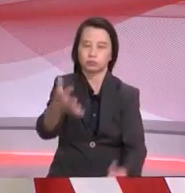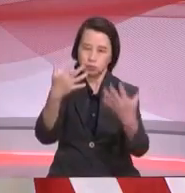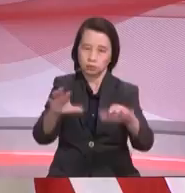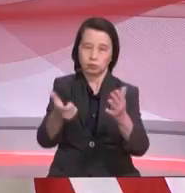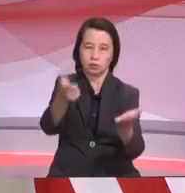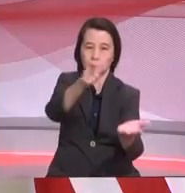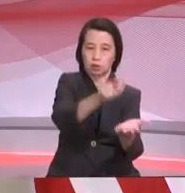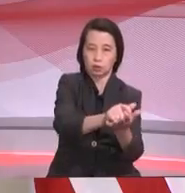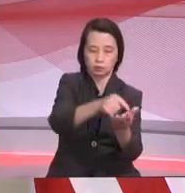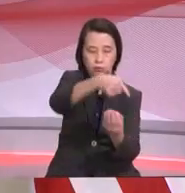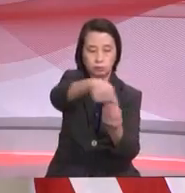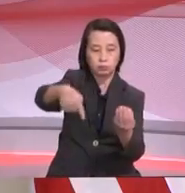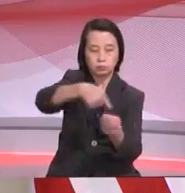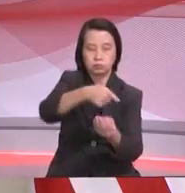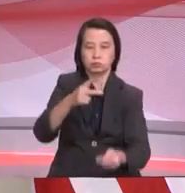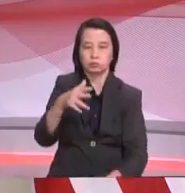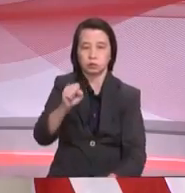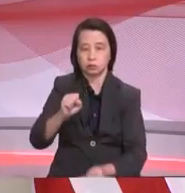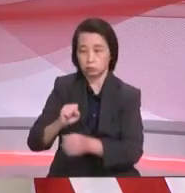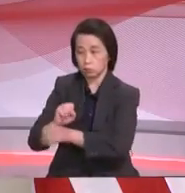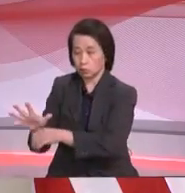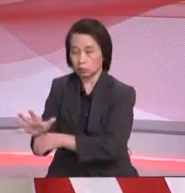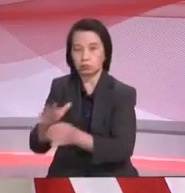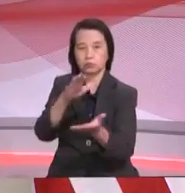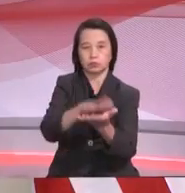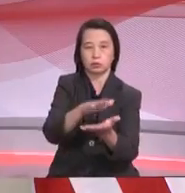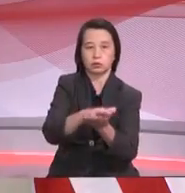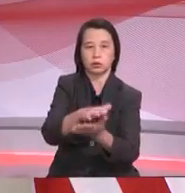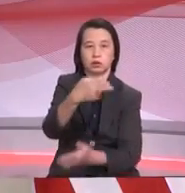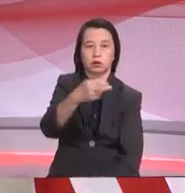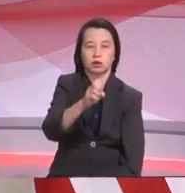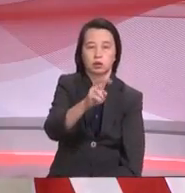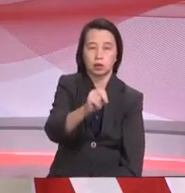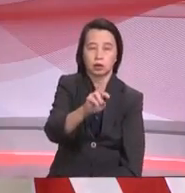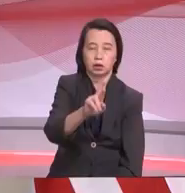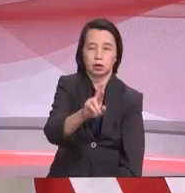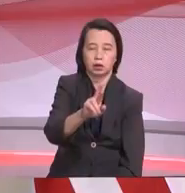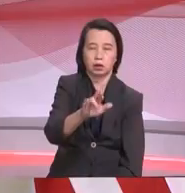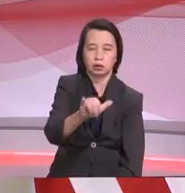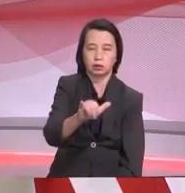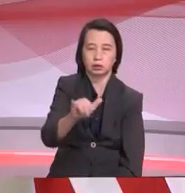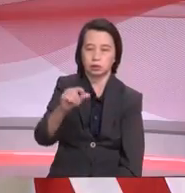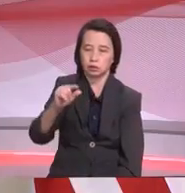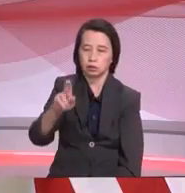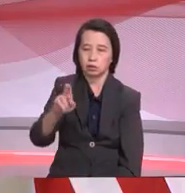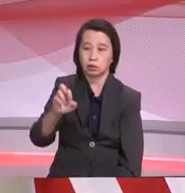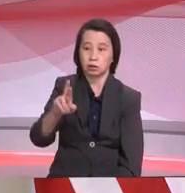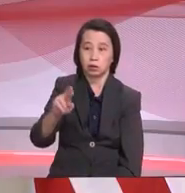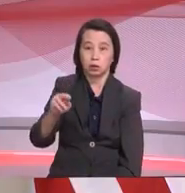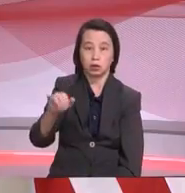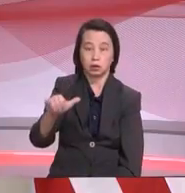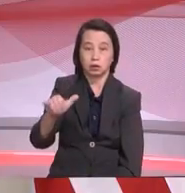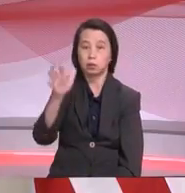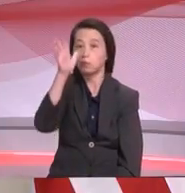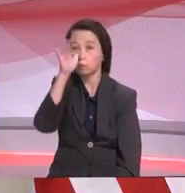telah melaporkan situasi kes COVID-19 di Sekolah Henry Geni, Teluk Mas, Melaka.